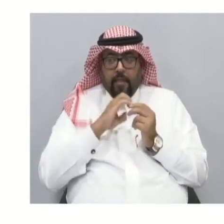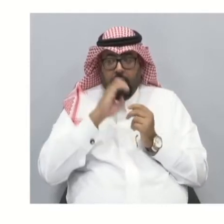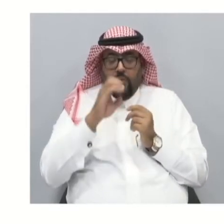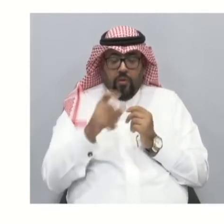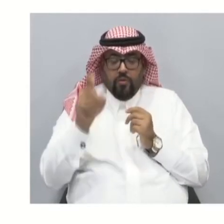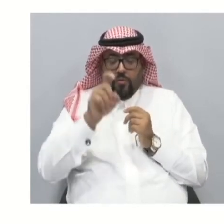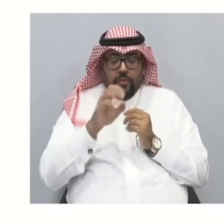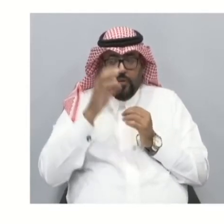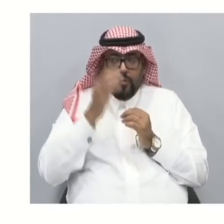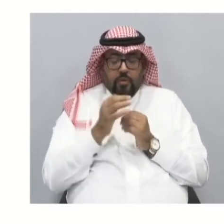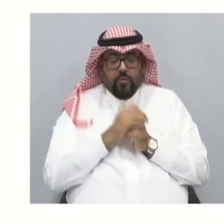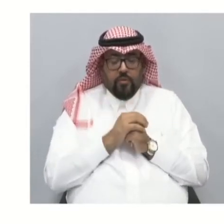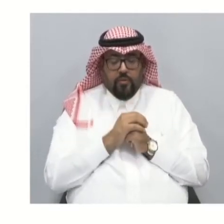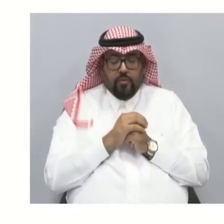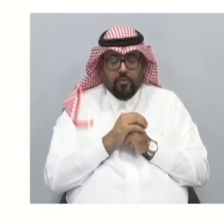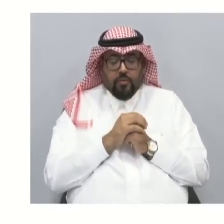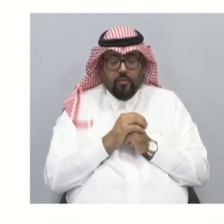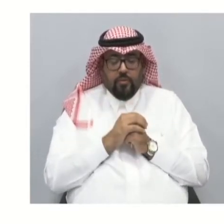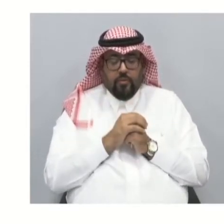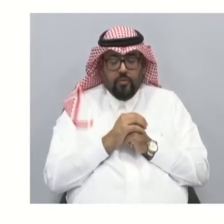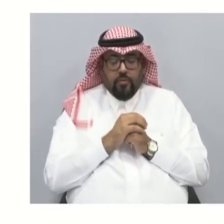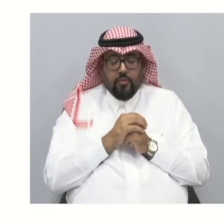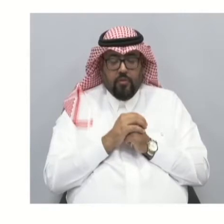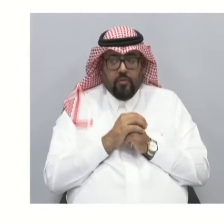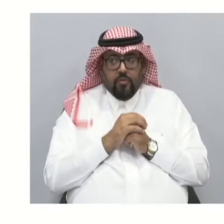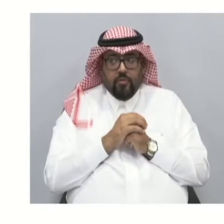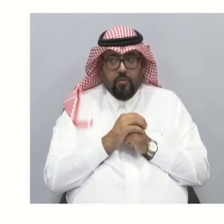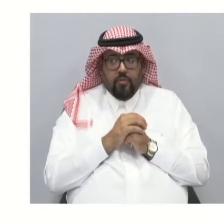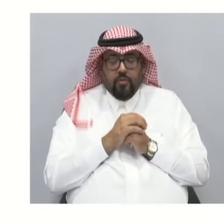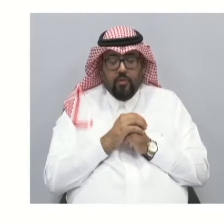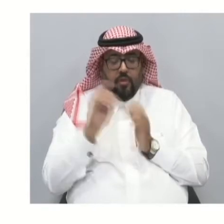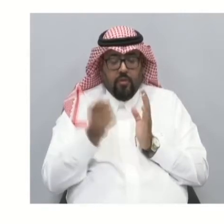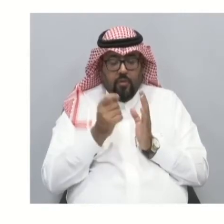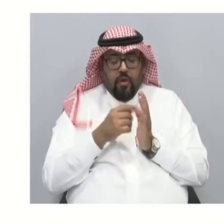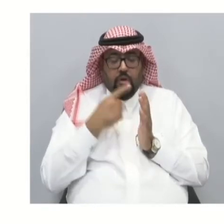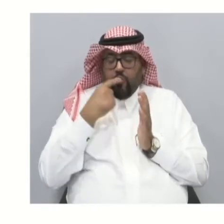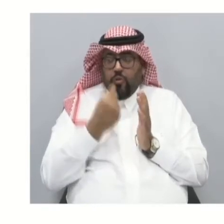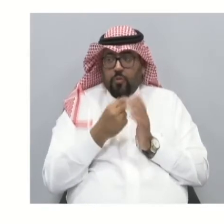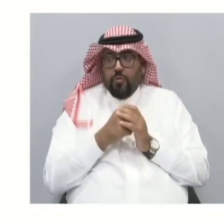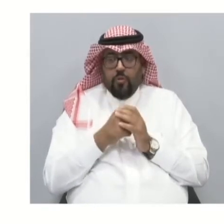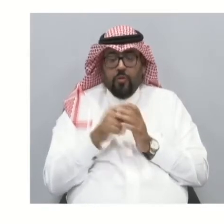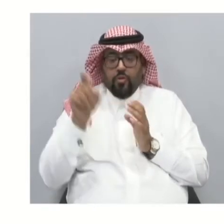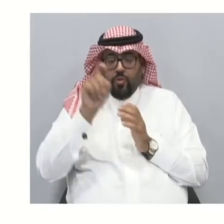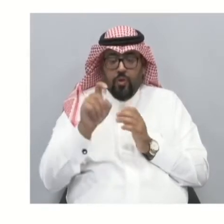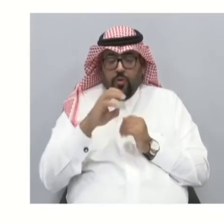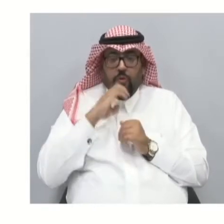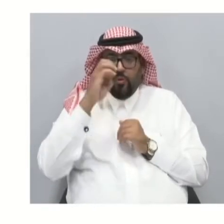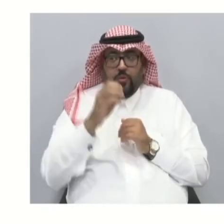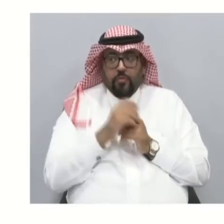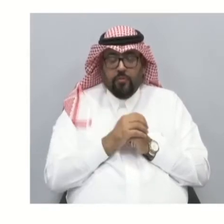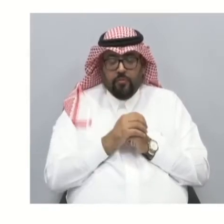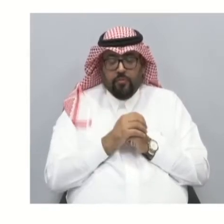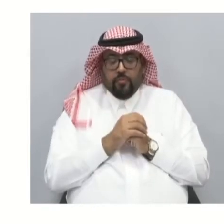وتمامها. ماذا أجبت؟ للتأكد من صحة الإجابة عن الأسئلة وتمامها. ما هي الخطوة؟ هل هي تلخيص الموضوع بأسلوب سؤال وجواب، أم